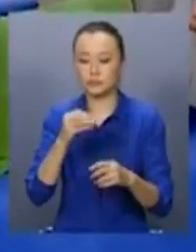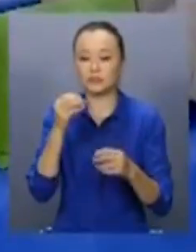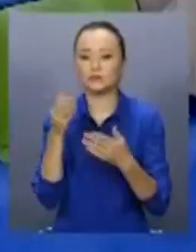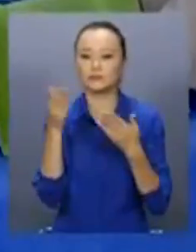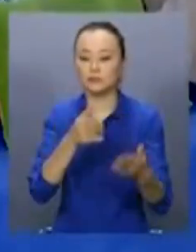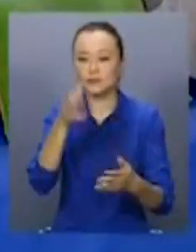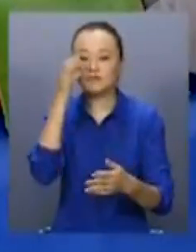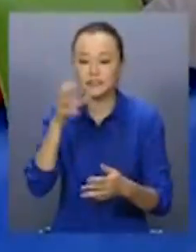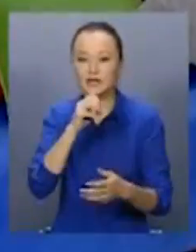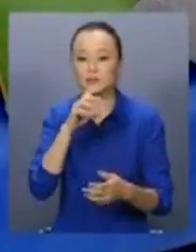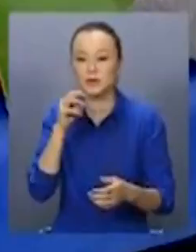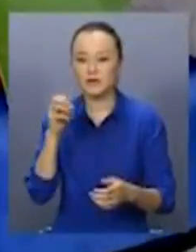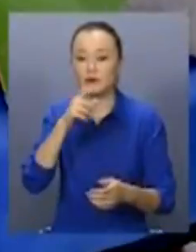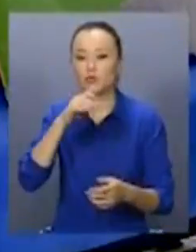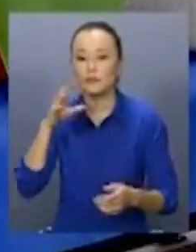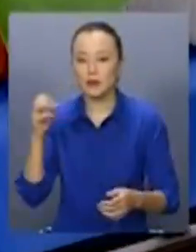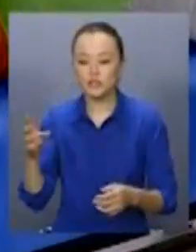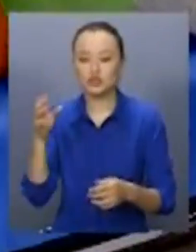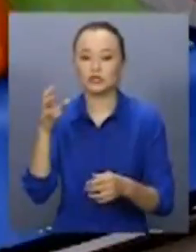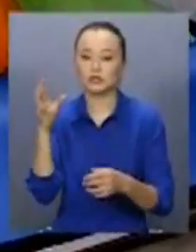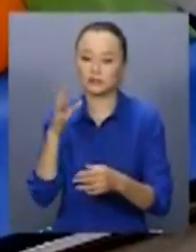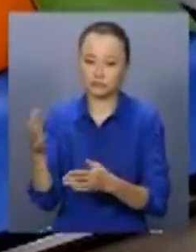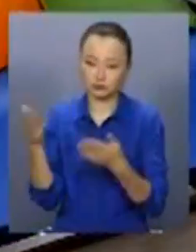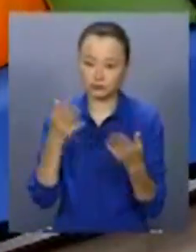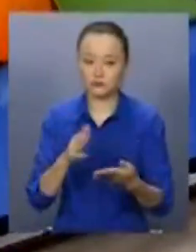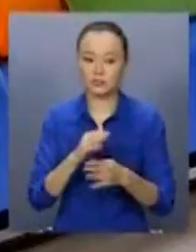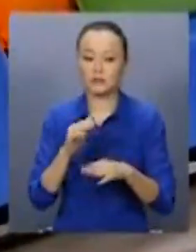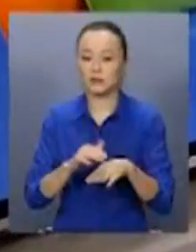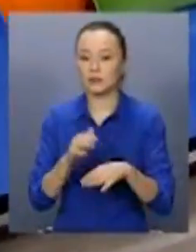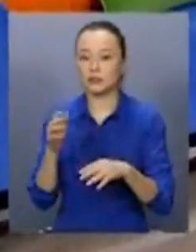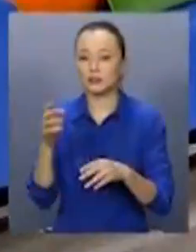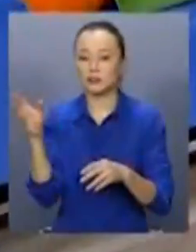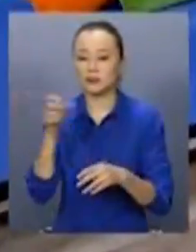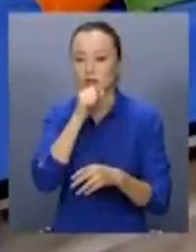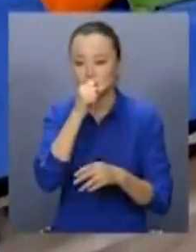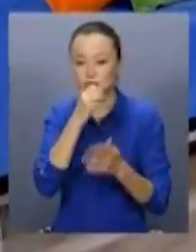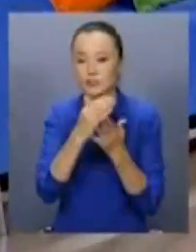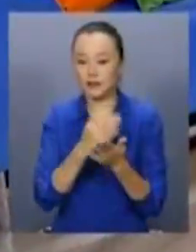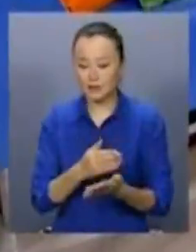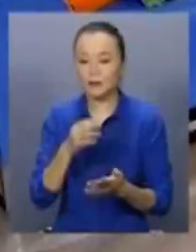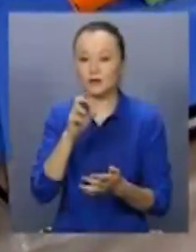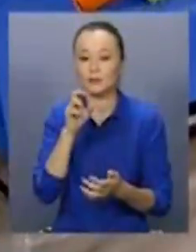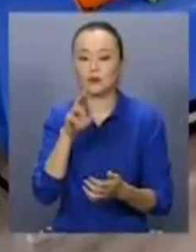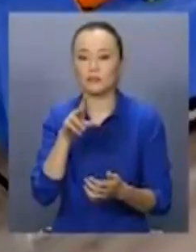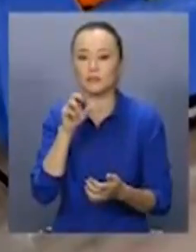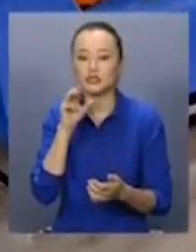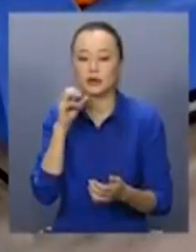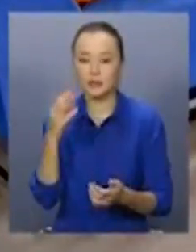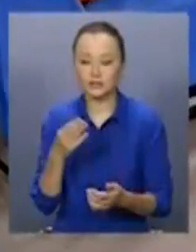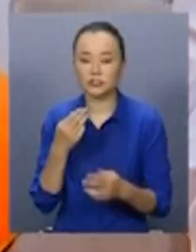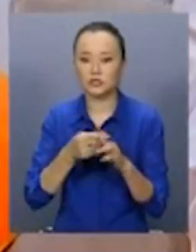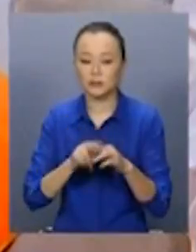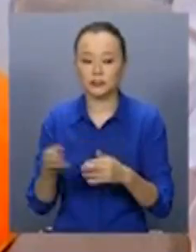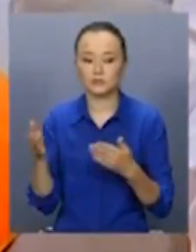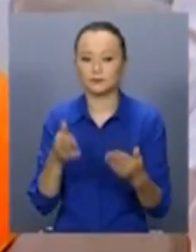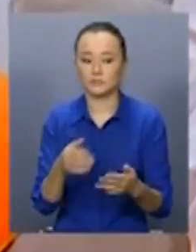профессор Елшібаева, Күлмаш Ғалымжанқызы және бағдарламамыздың тілшісі Бақыт Жақаш. Қайырлы таң. Қош келдіңіздер. Өзің